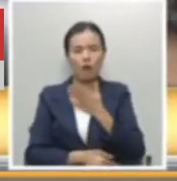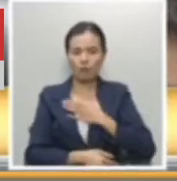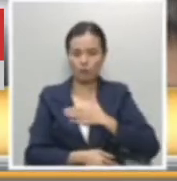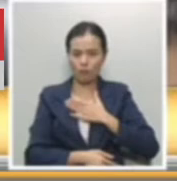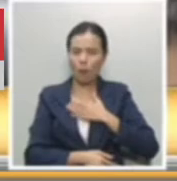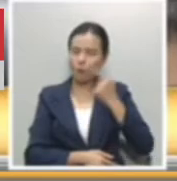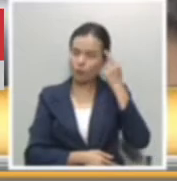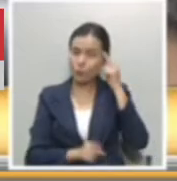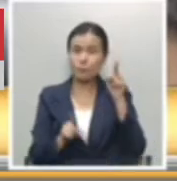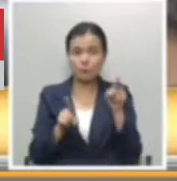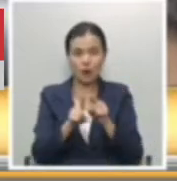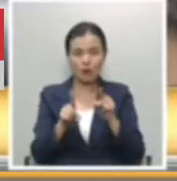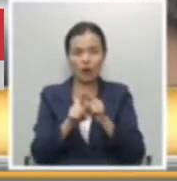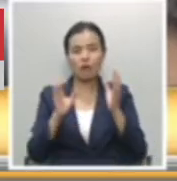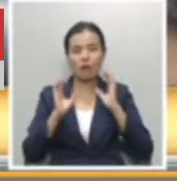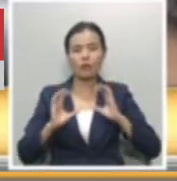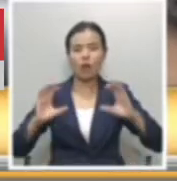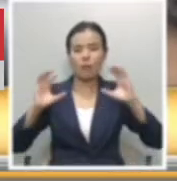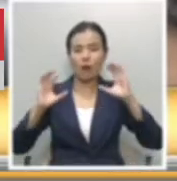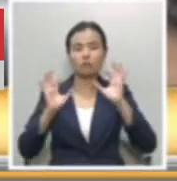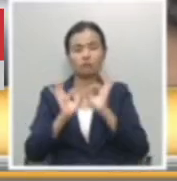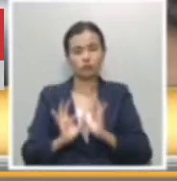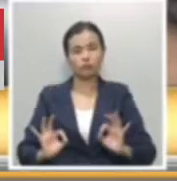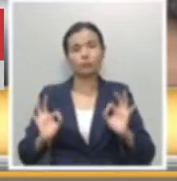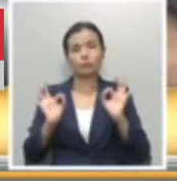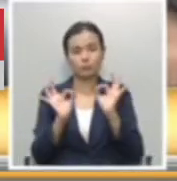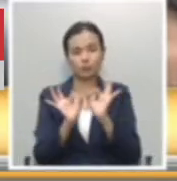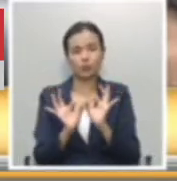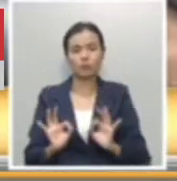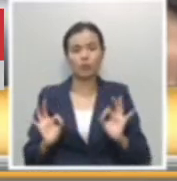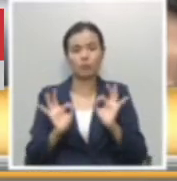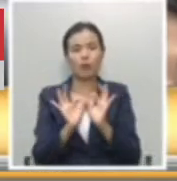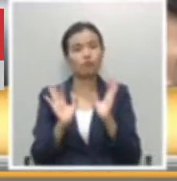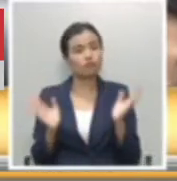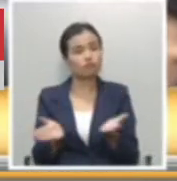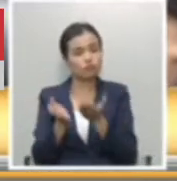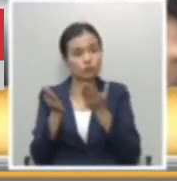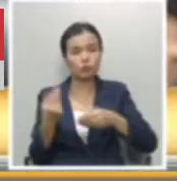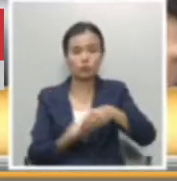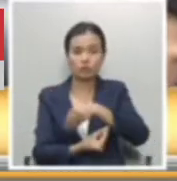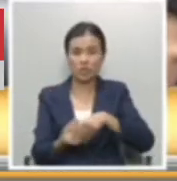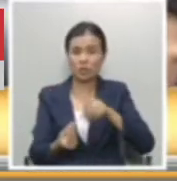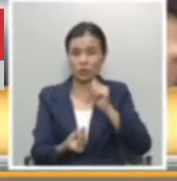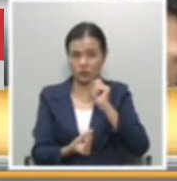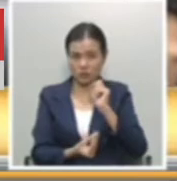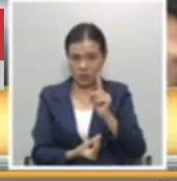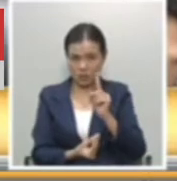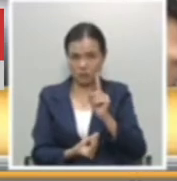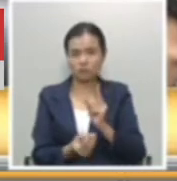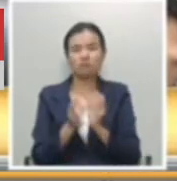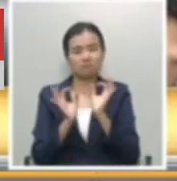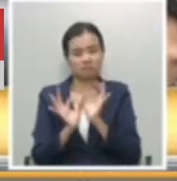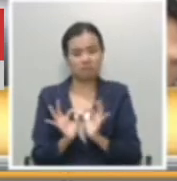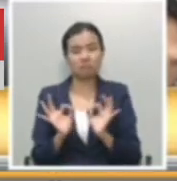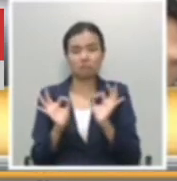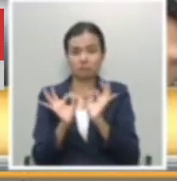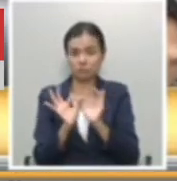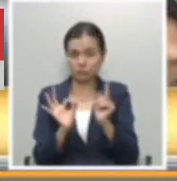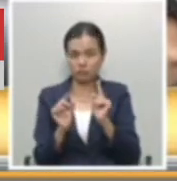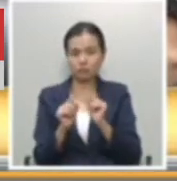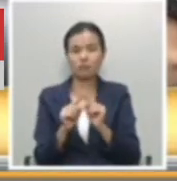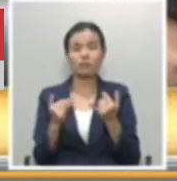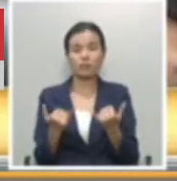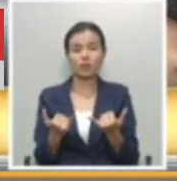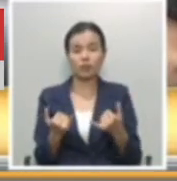ครับที่รัฐบาลมีความจำเป็นที่จะต้องกระตุ้นเศรษฐกิจโดยเฉพาะอย่างยิ่งครับในสภาว